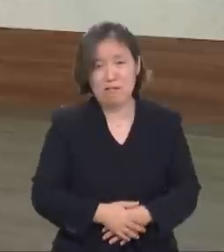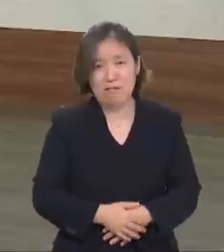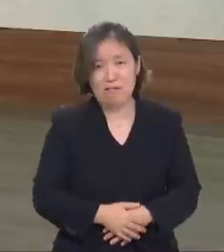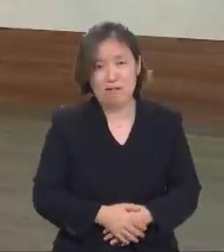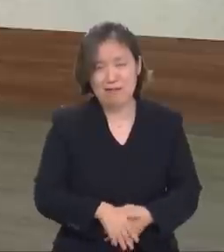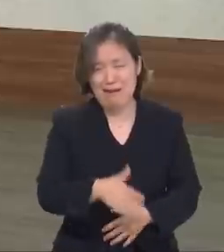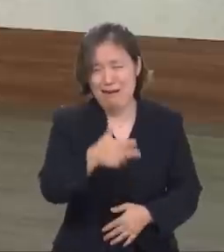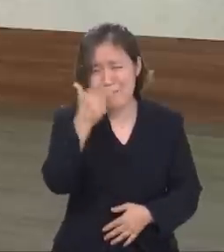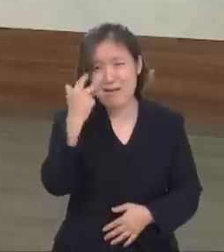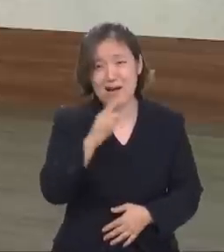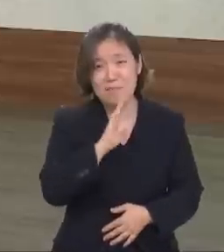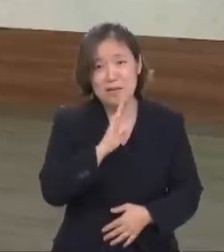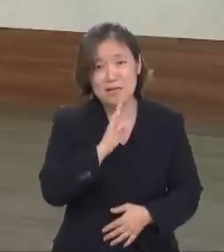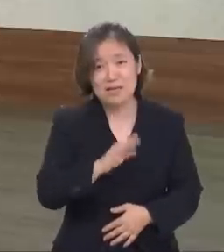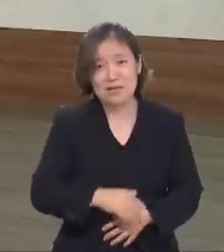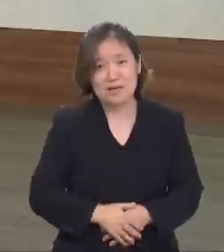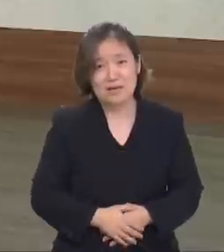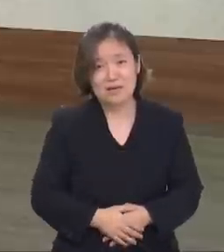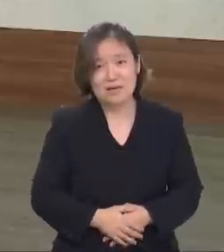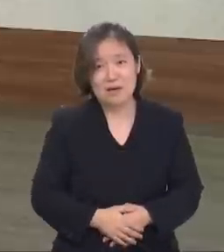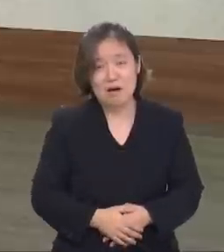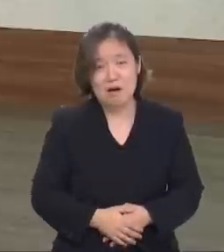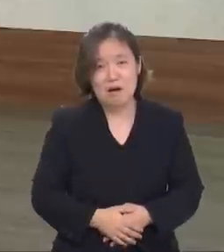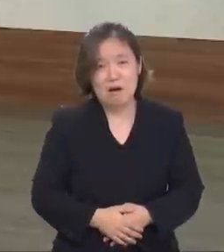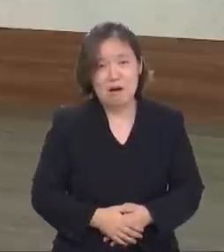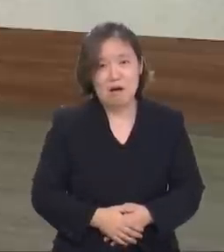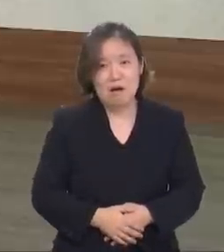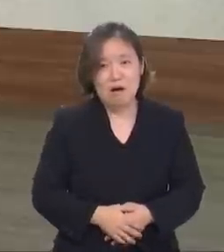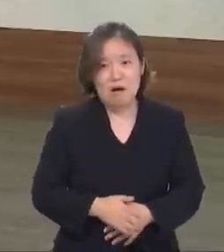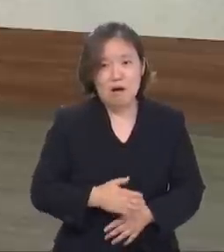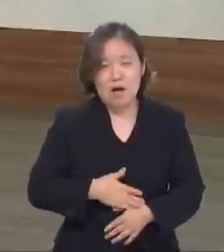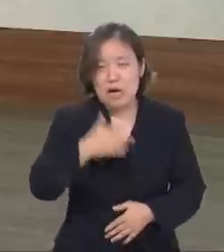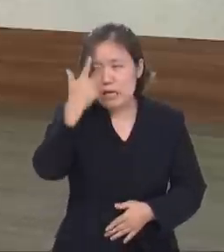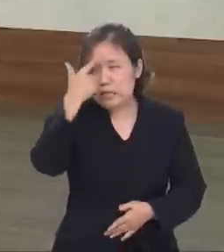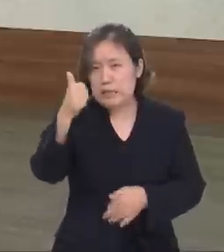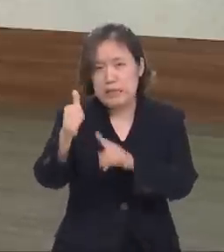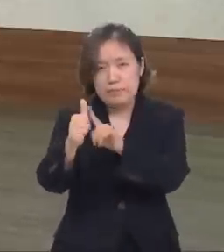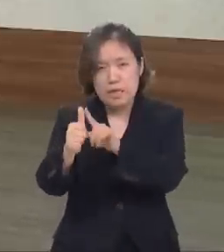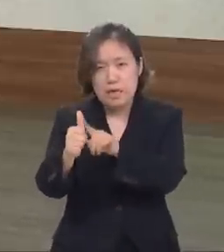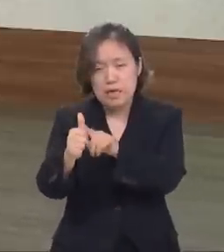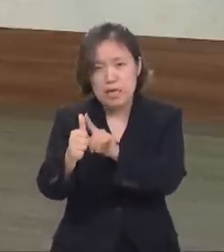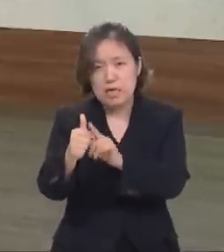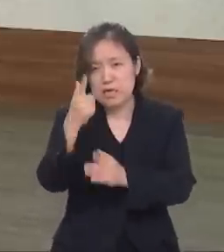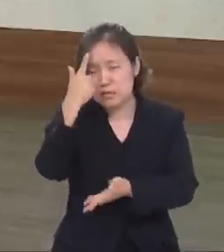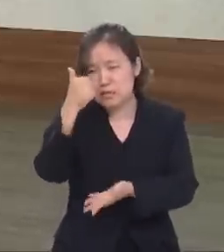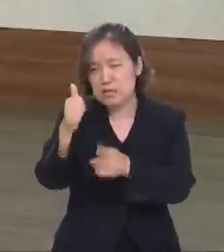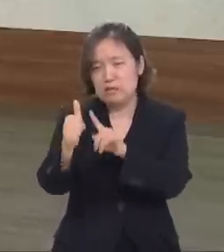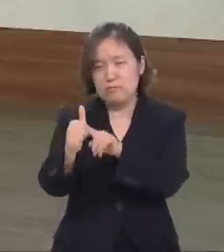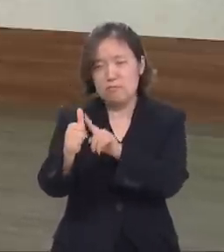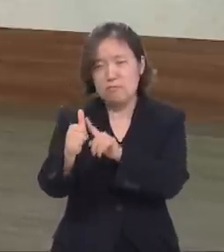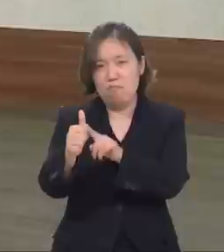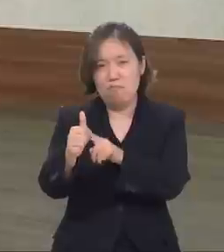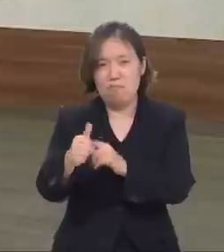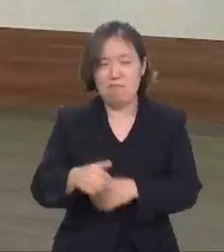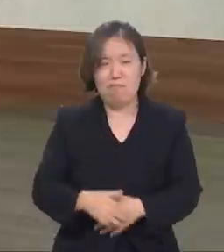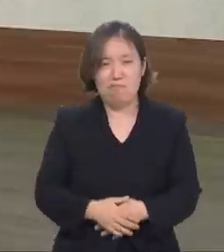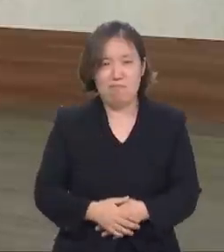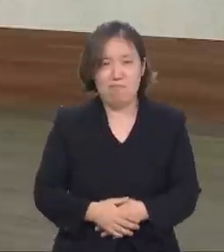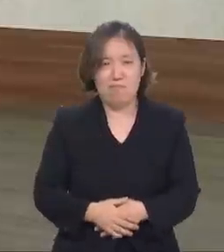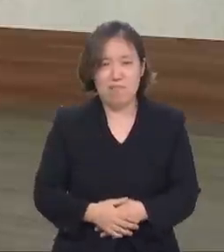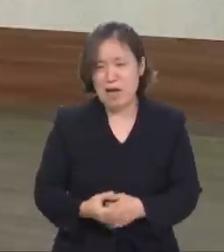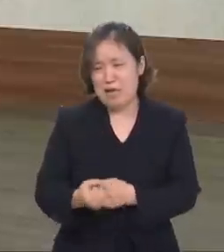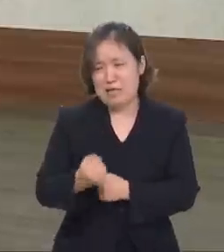수백 년 전에는 오죽했겠어요 다짜고짜 그 젊은 힘없는 스님을 스님도 뭐